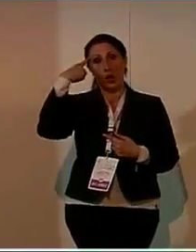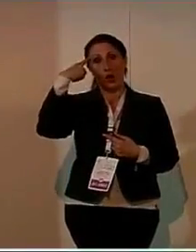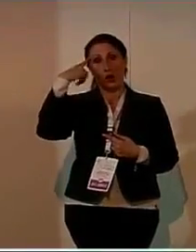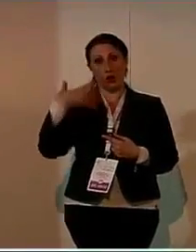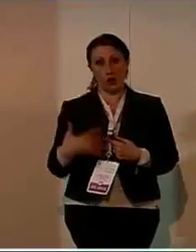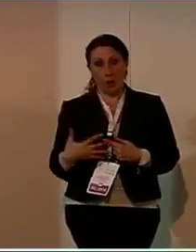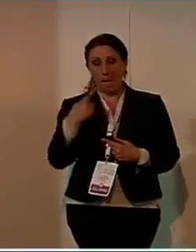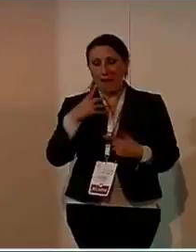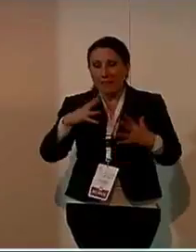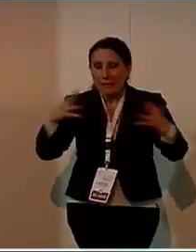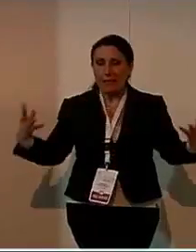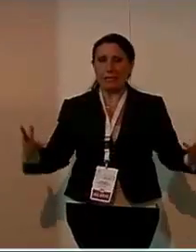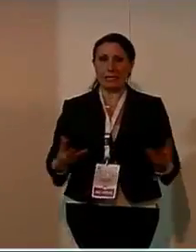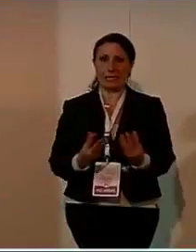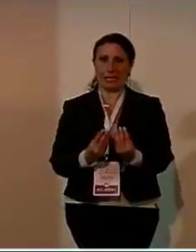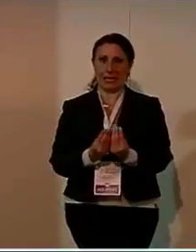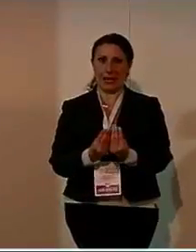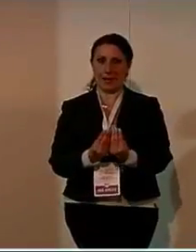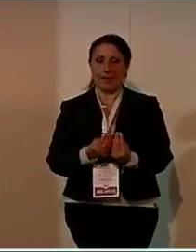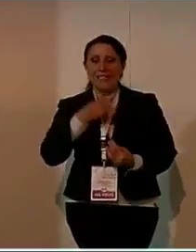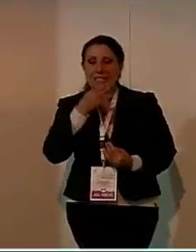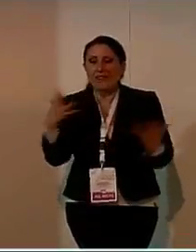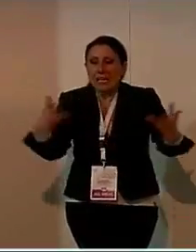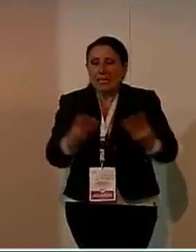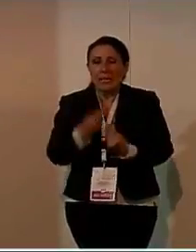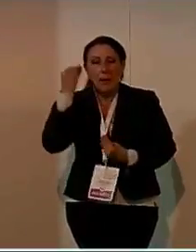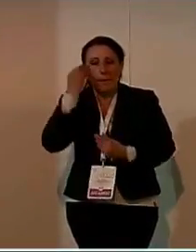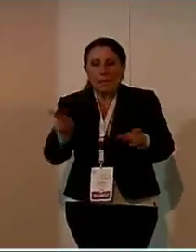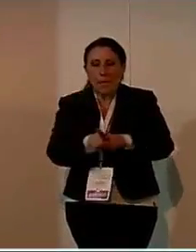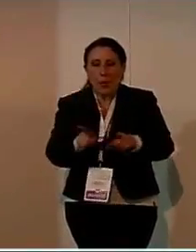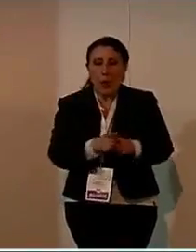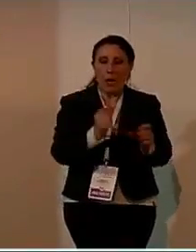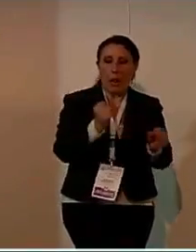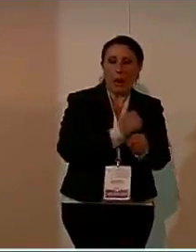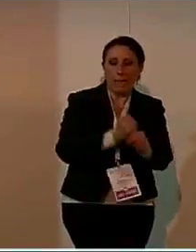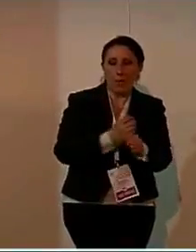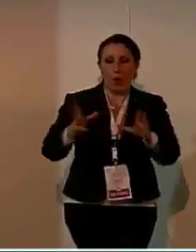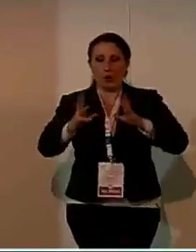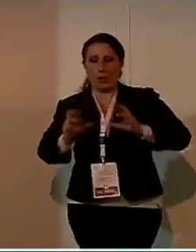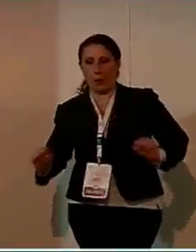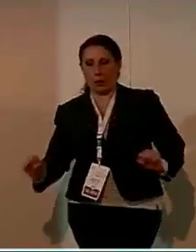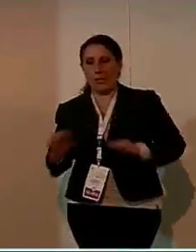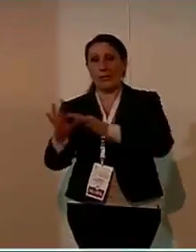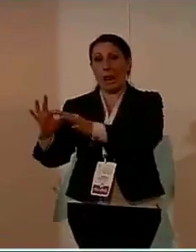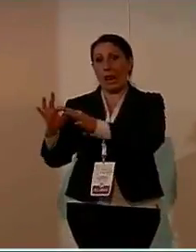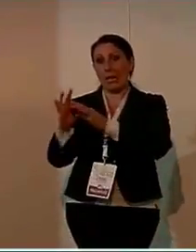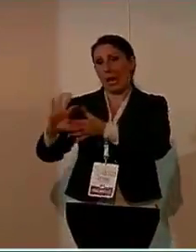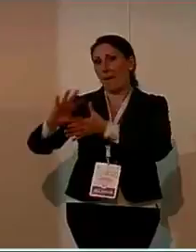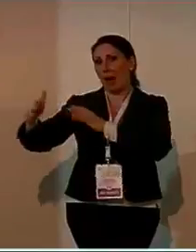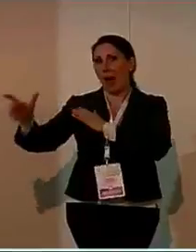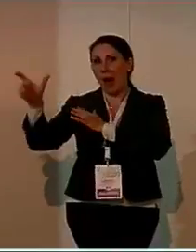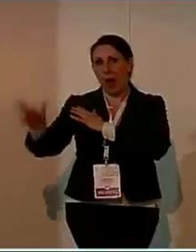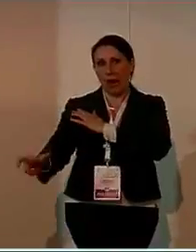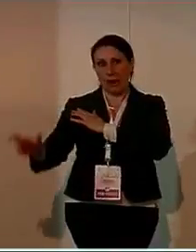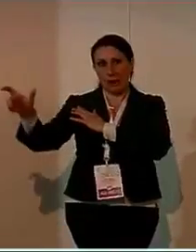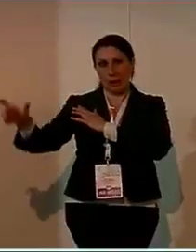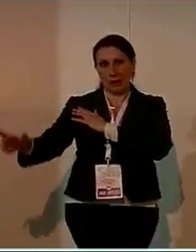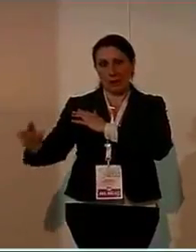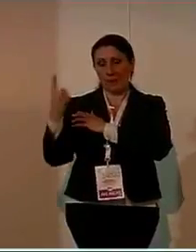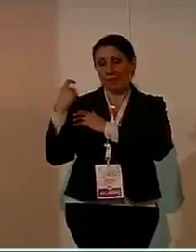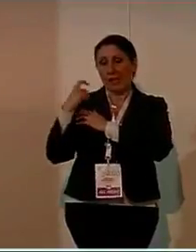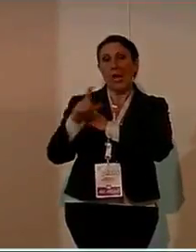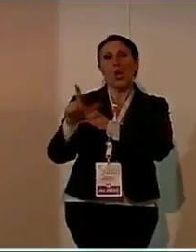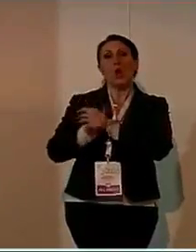diviso vuol dire come collochiamo il lavoro la democrazia il legame con gli altri dentro questa nuova storia ieri luca borgomeo